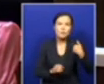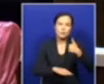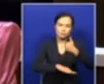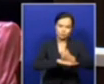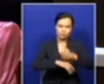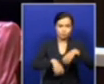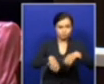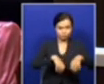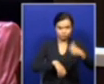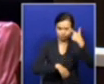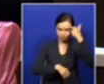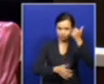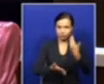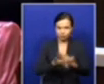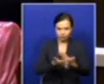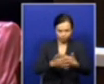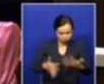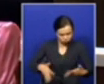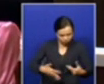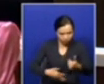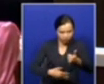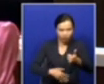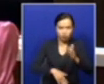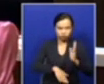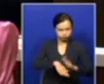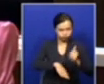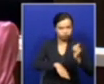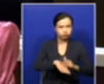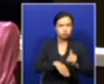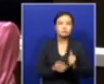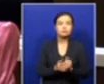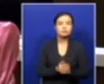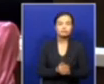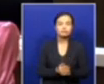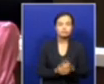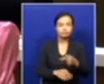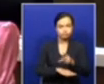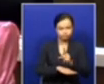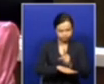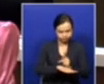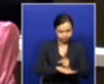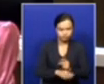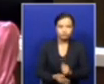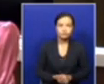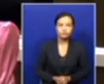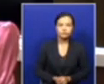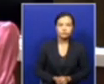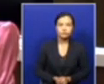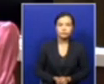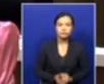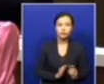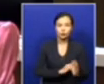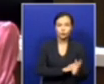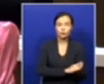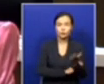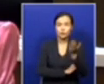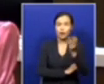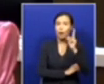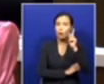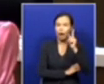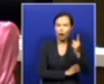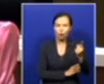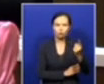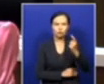สามารถหาเงินเป็นหาเงินเก่งและท่านประธานที่เคารพครับเมื่อเช้านี้นักข่าวก็ถามผ